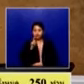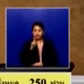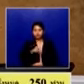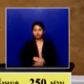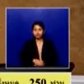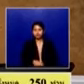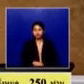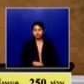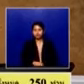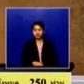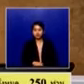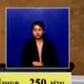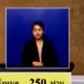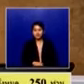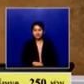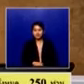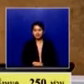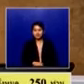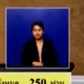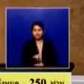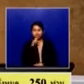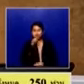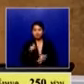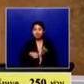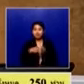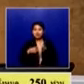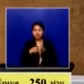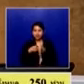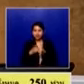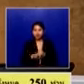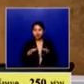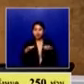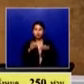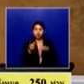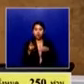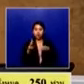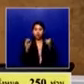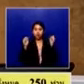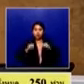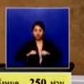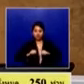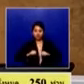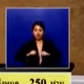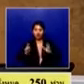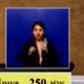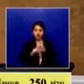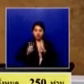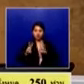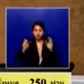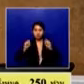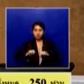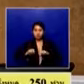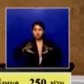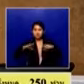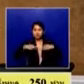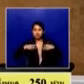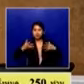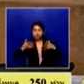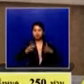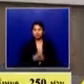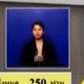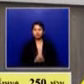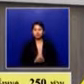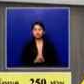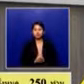ครับถึงสาเหตุของการที่คณะรัฐมนตรีมีมติถึง2ครั้งไม่เห็นชอบตาม